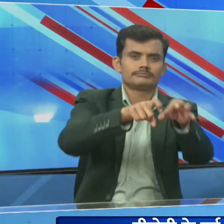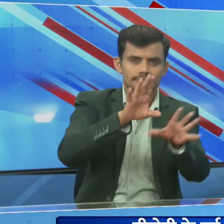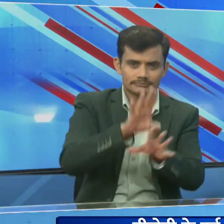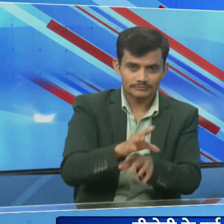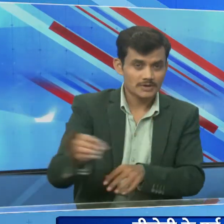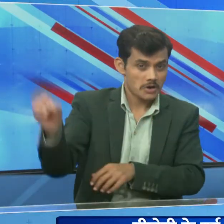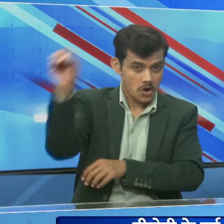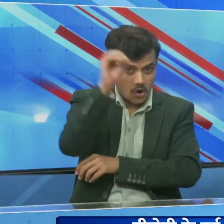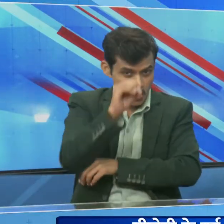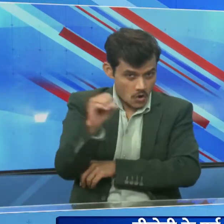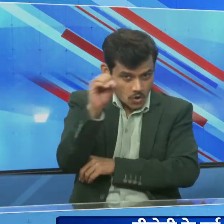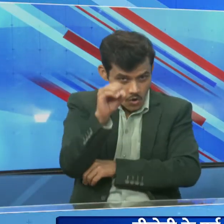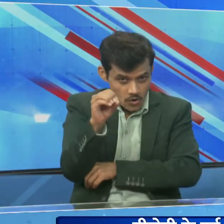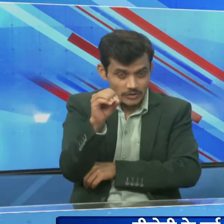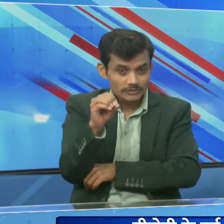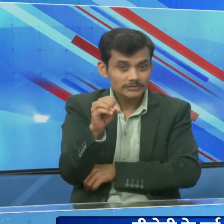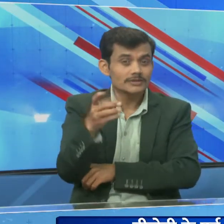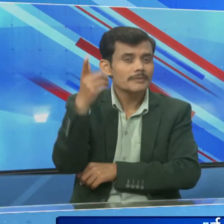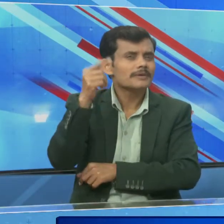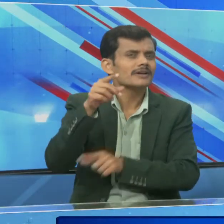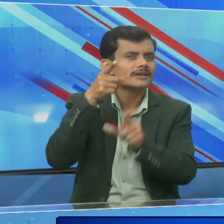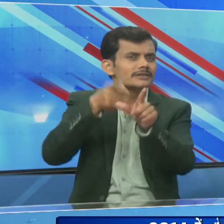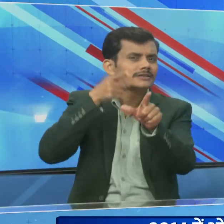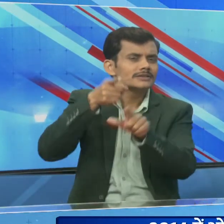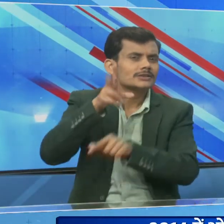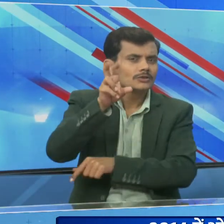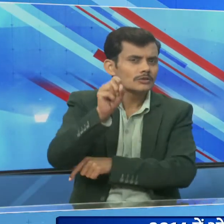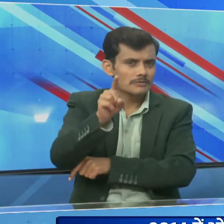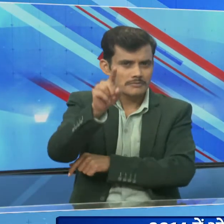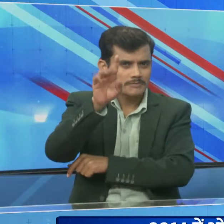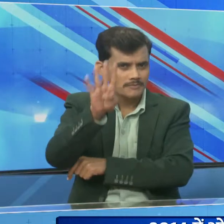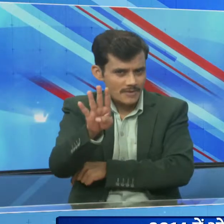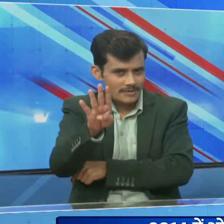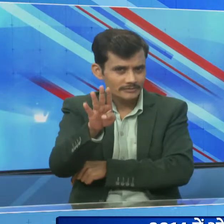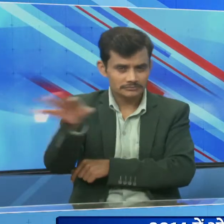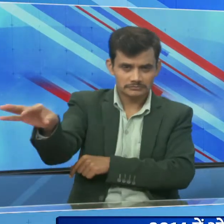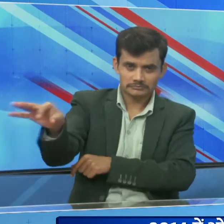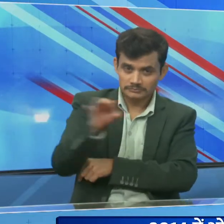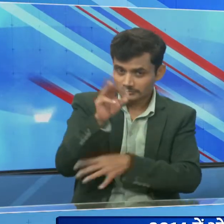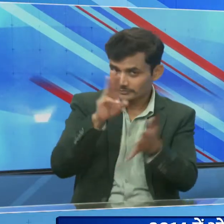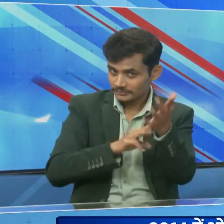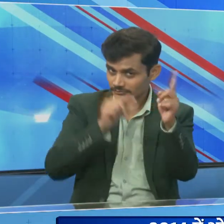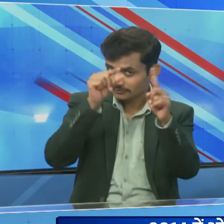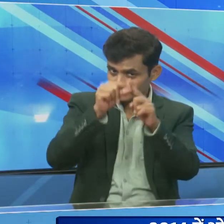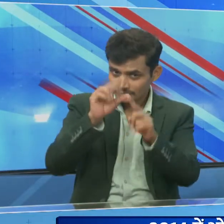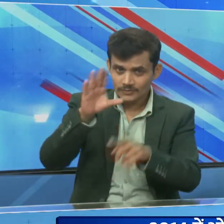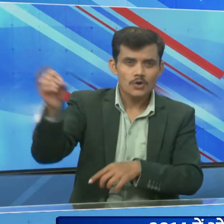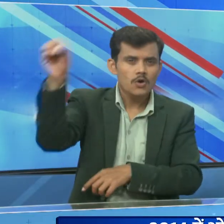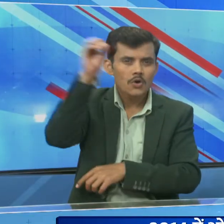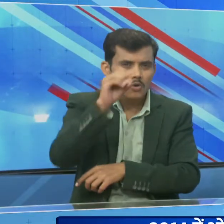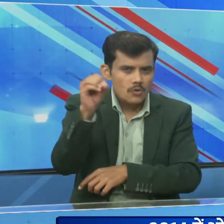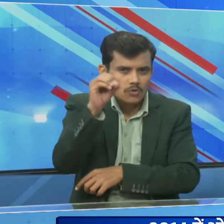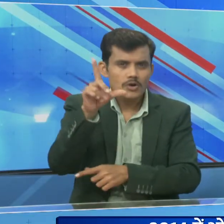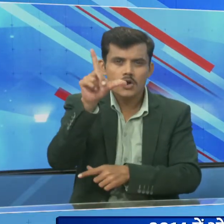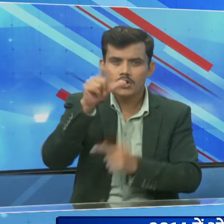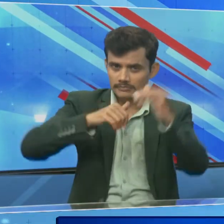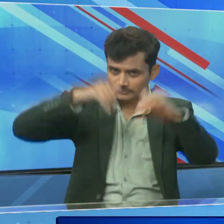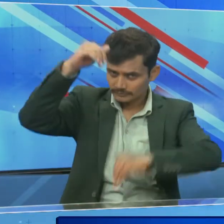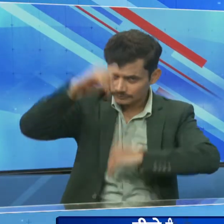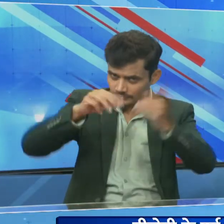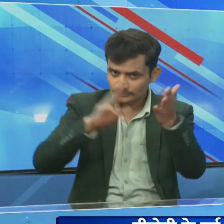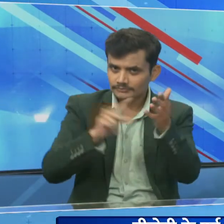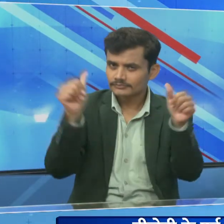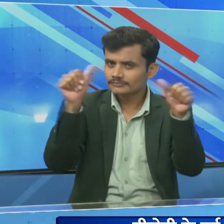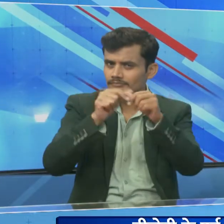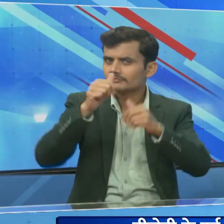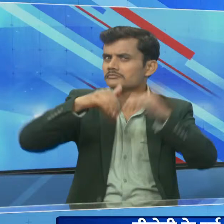के टिकट पर 2014 का चुनाव जीतकर लोकसभा सांसद चुने गए थे। गौरतलब है कि ओडिशा में लोकसभा और विधानसभा चुनाव साथ